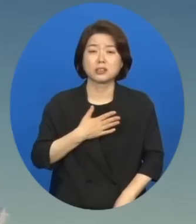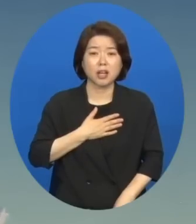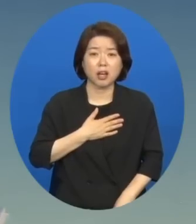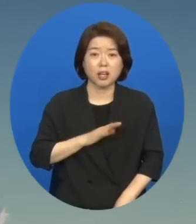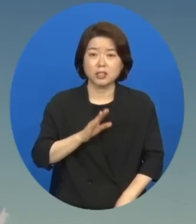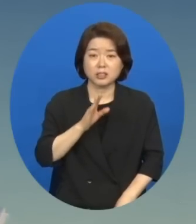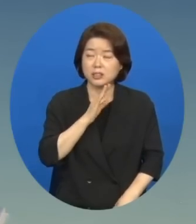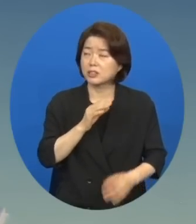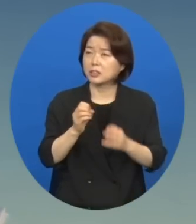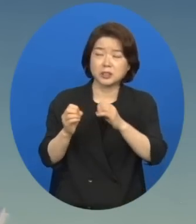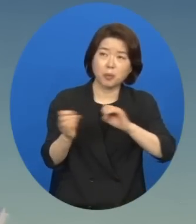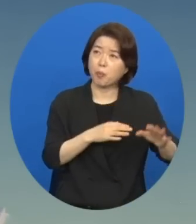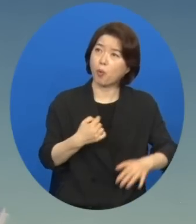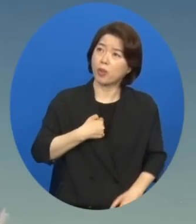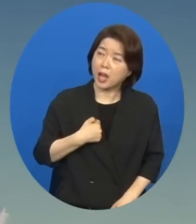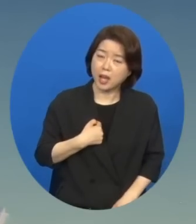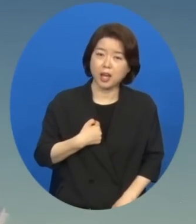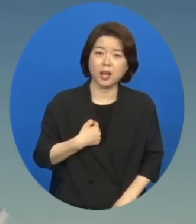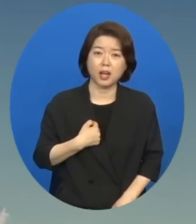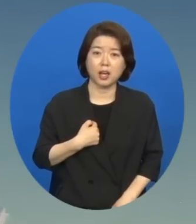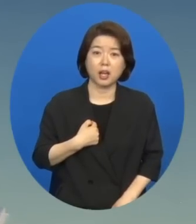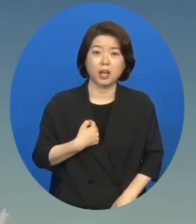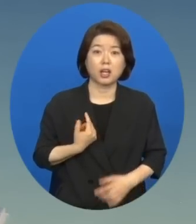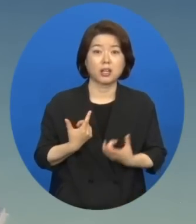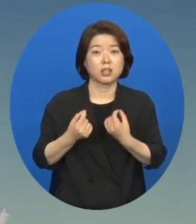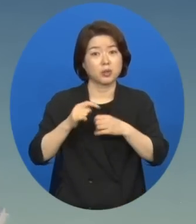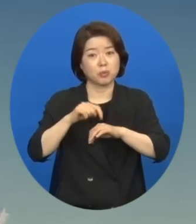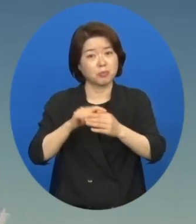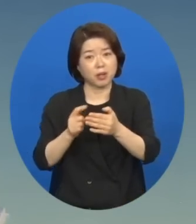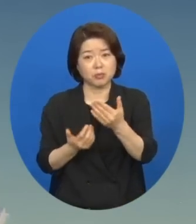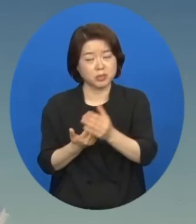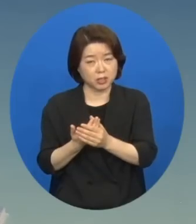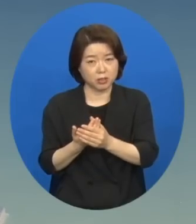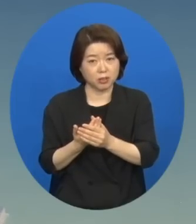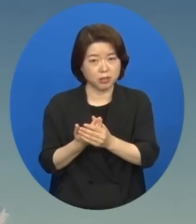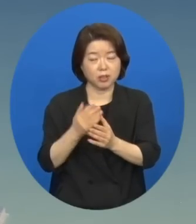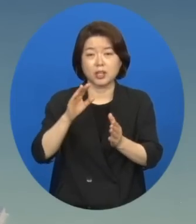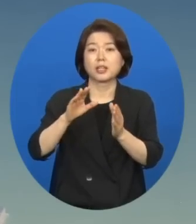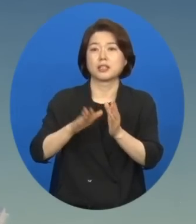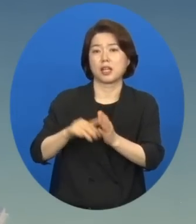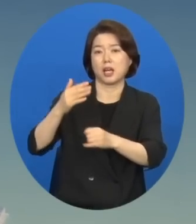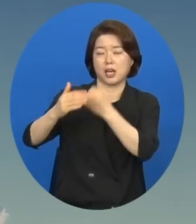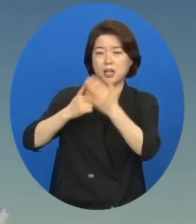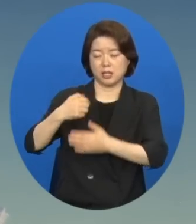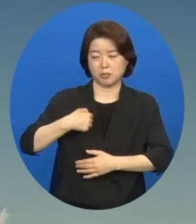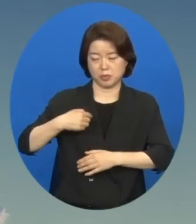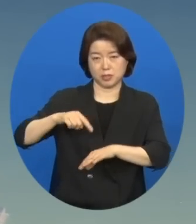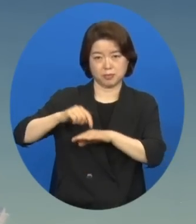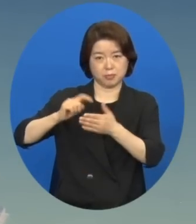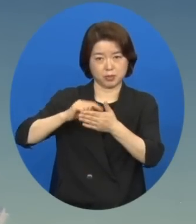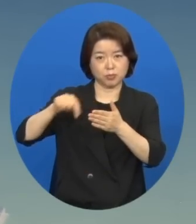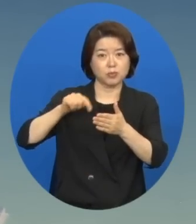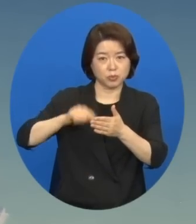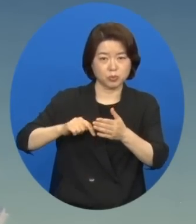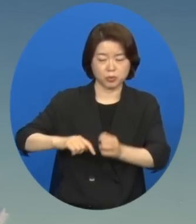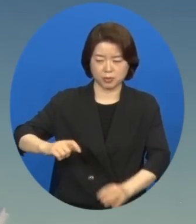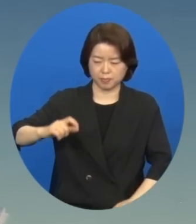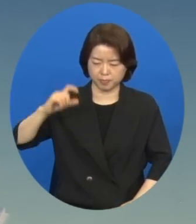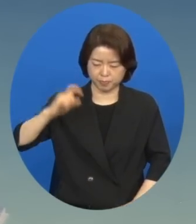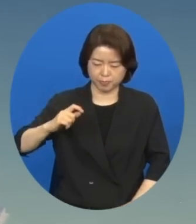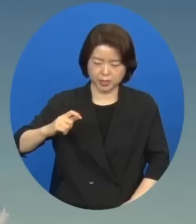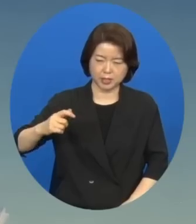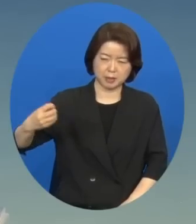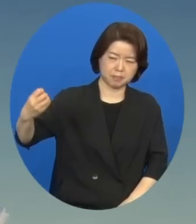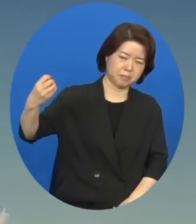진짜 버림받았나 봐요. 이러는 마음이 들더라고요. 그런데 그때 하나님께서 저의 마음에 강한 도전을